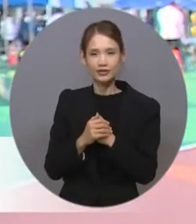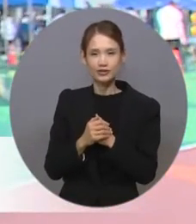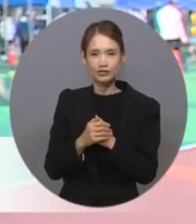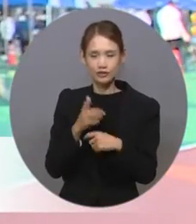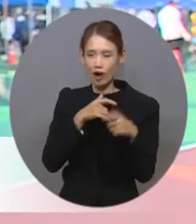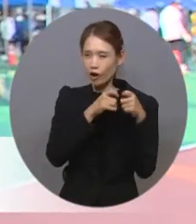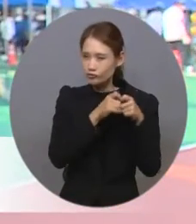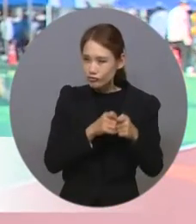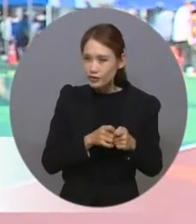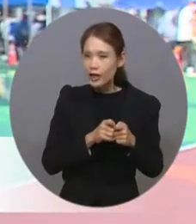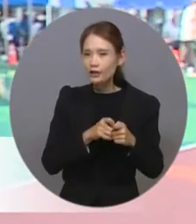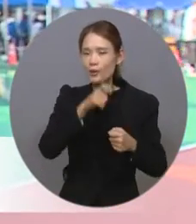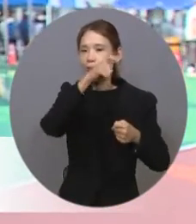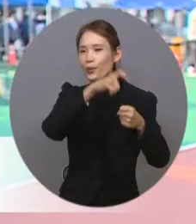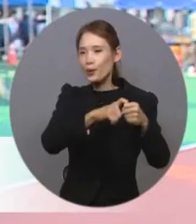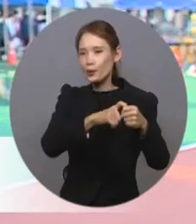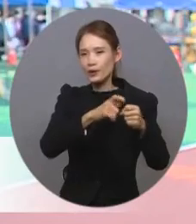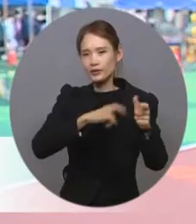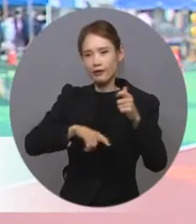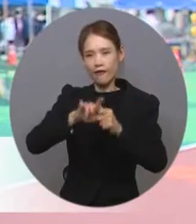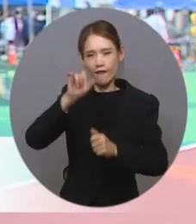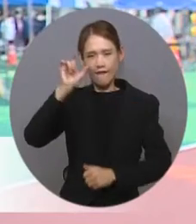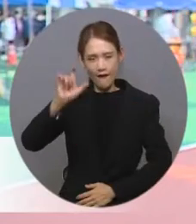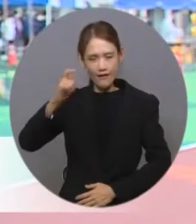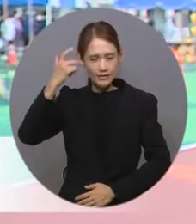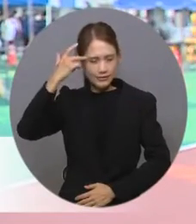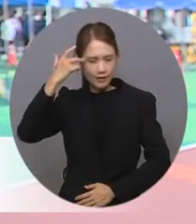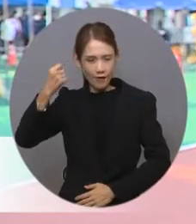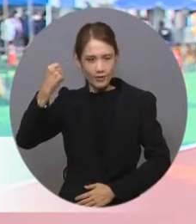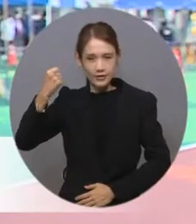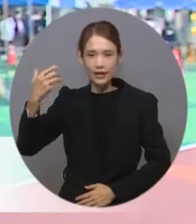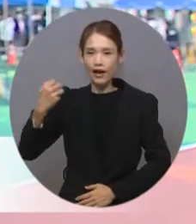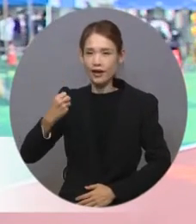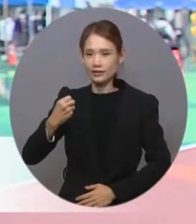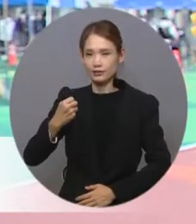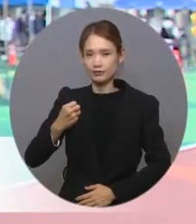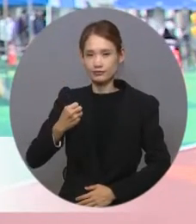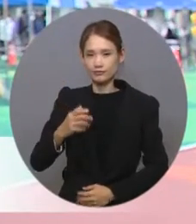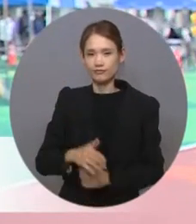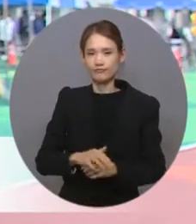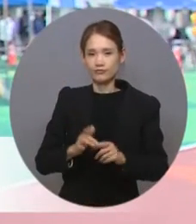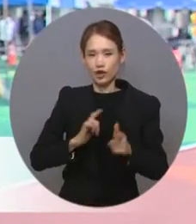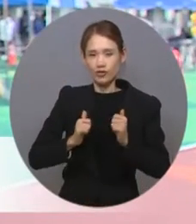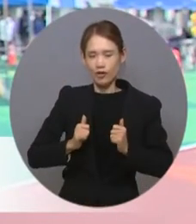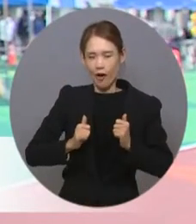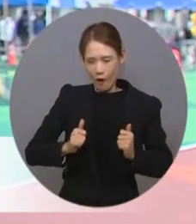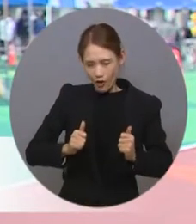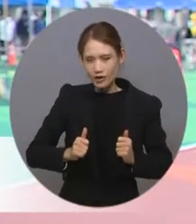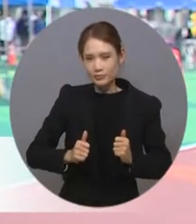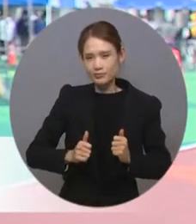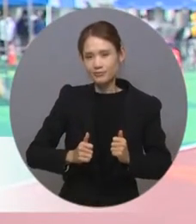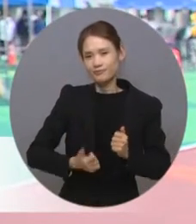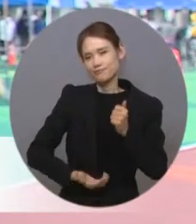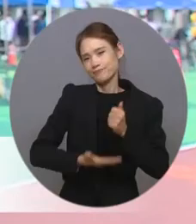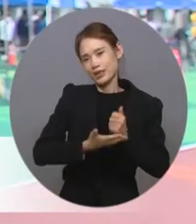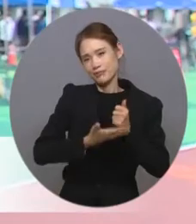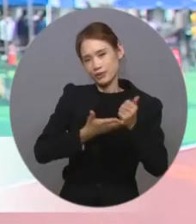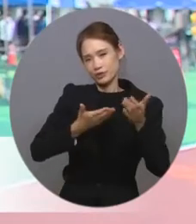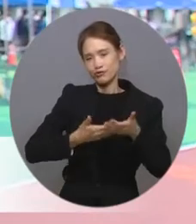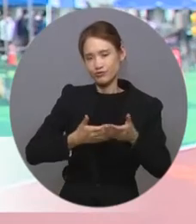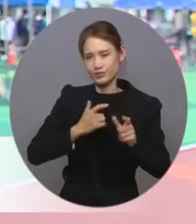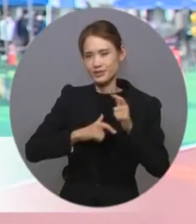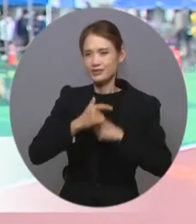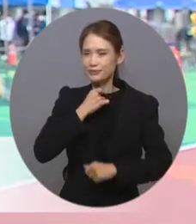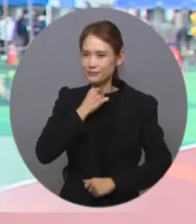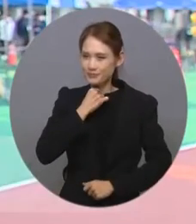좀 구체적인 목표와 좀 강한 정신력 그런 걸 좀 바탕으로 열심히 해줬으면 하는 바람이